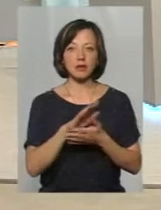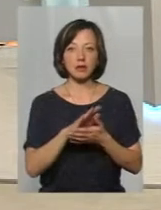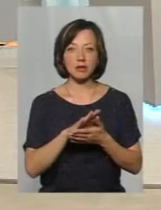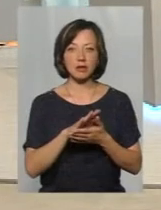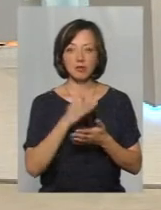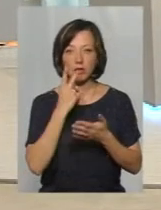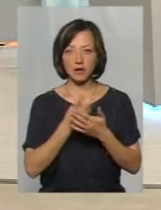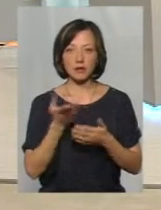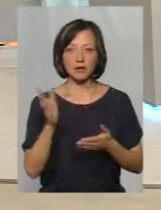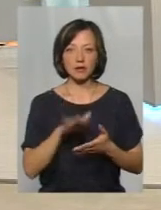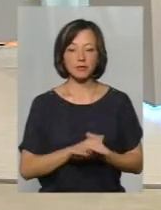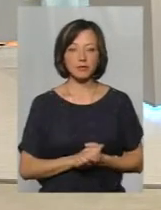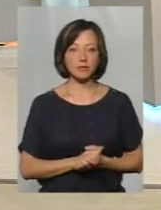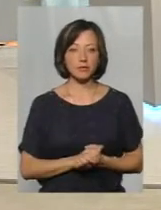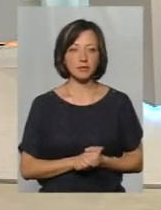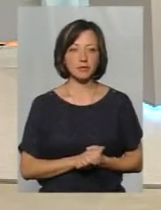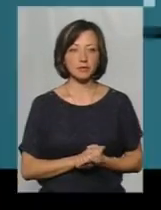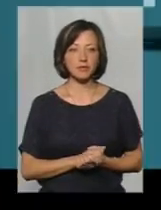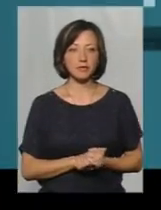подивимося, що ж ми почули.